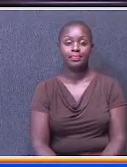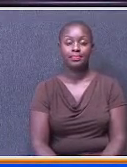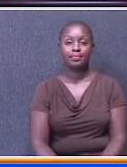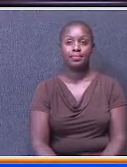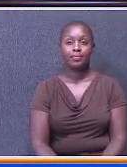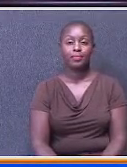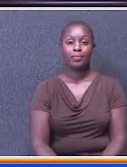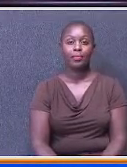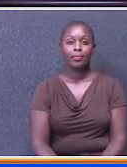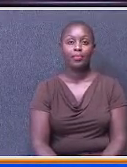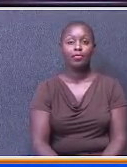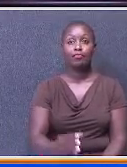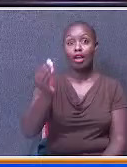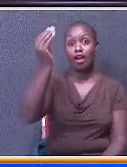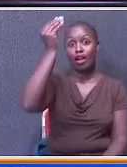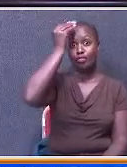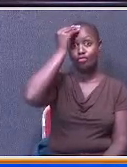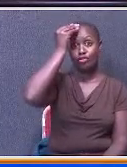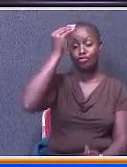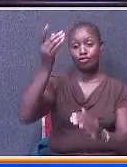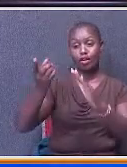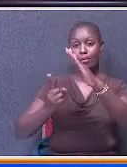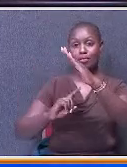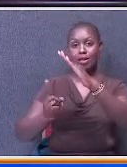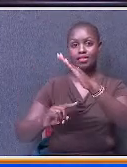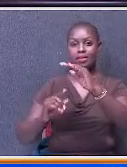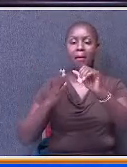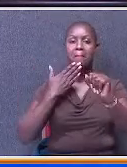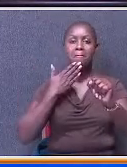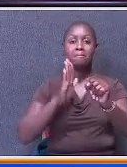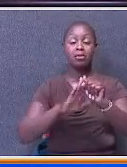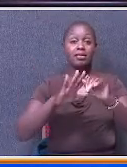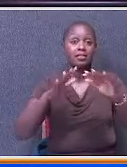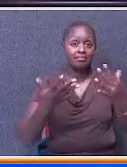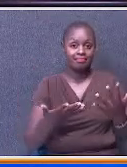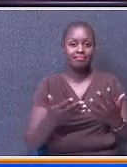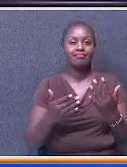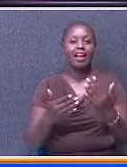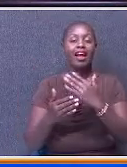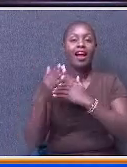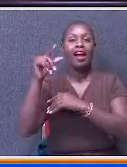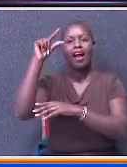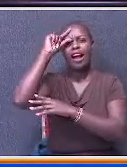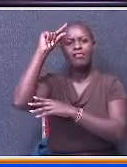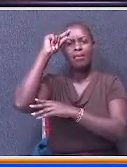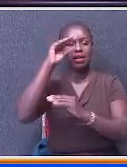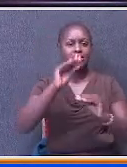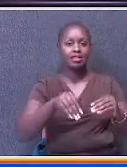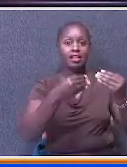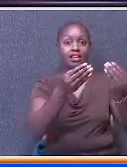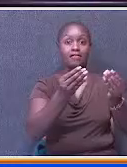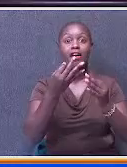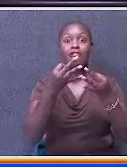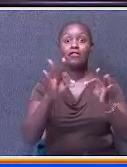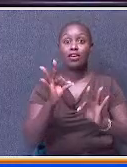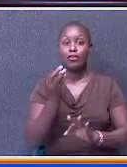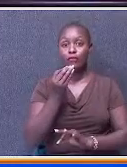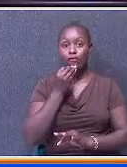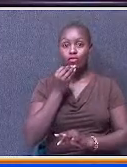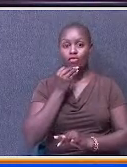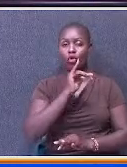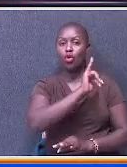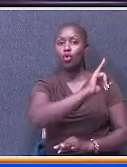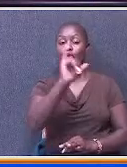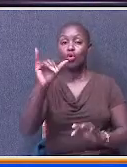Tazamaji, Wizara ya Elimu imewahakikishia Wakenya kuwa serikali itatoa chakula cha msaada kwa wanafunzi walio katika